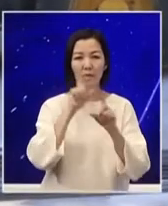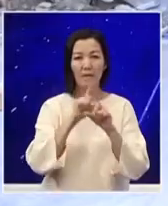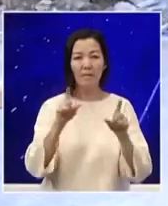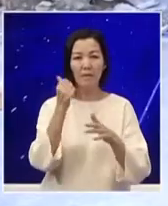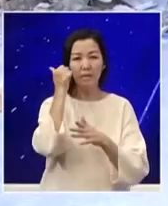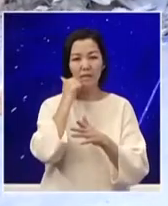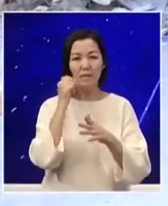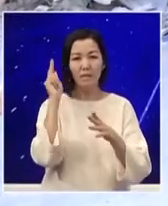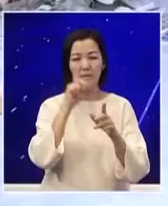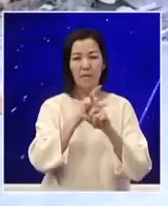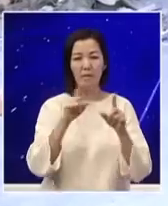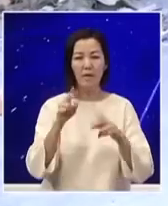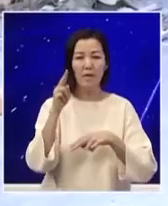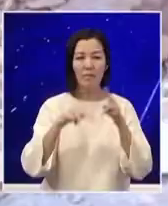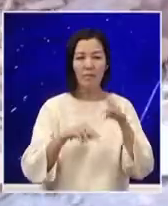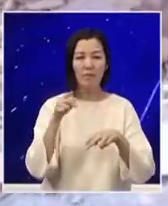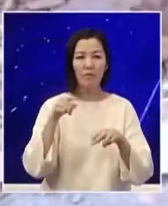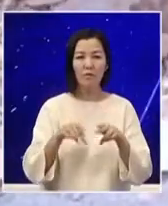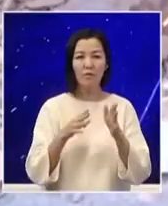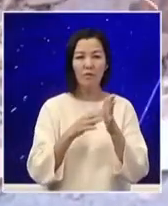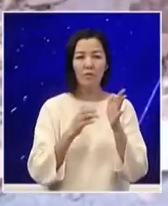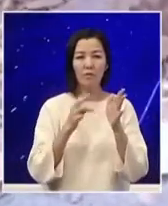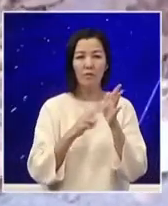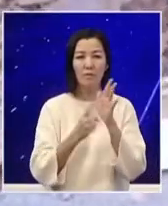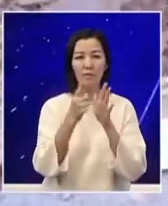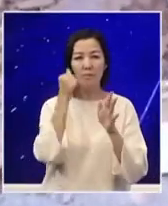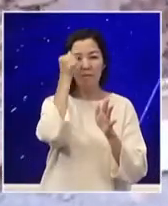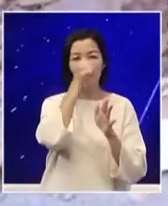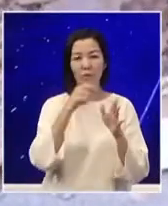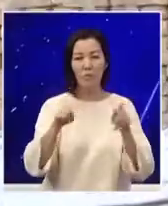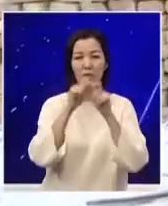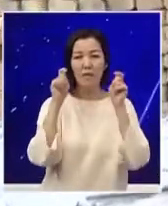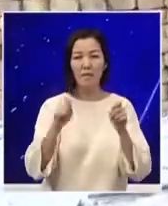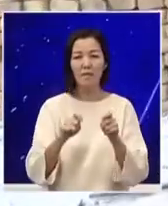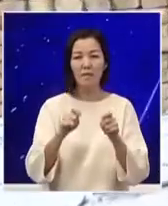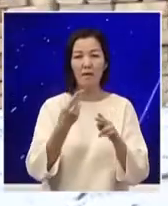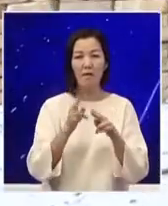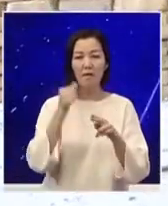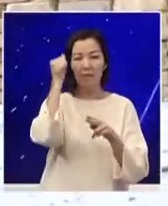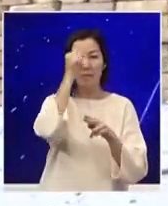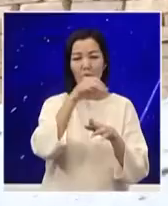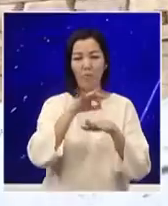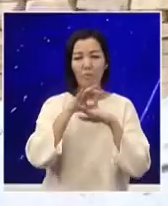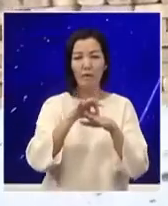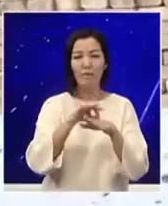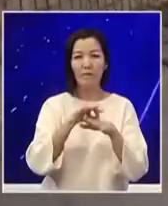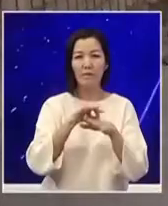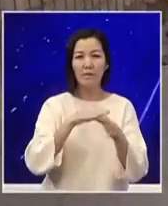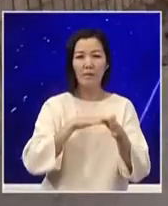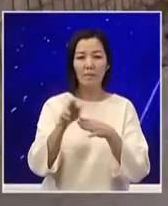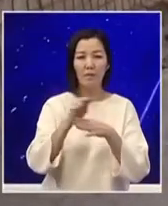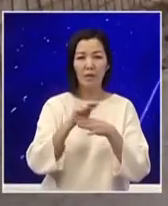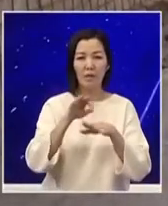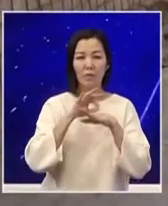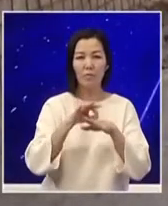старейших в областном центре. Она построена еще в 1971 году. В этом году в учреждении образования проводится долгожданный капитальный